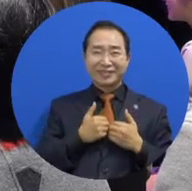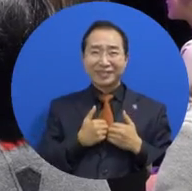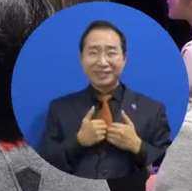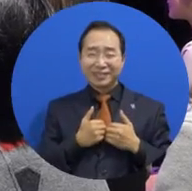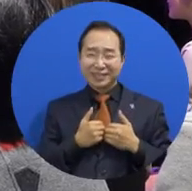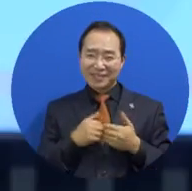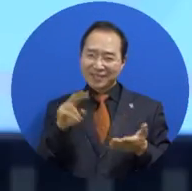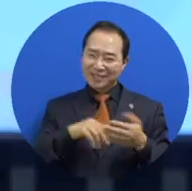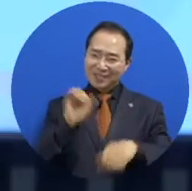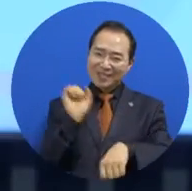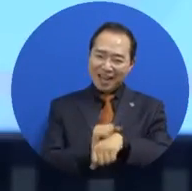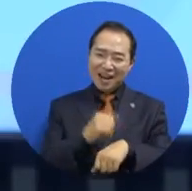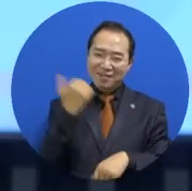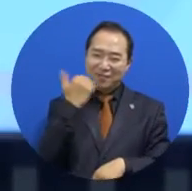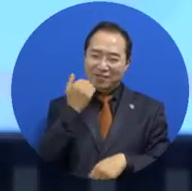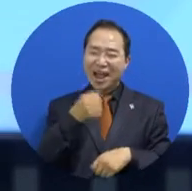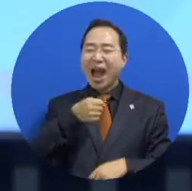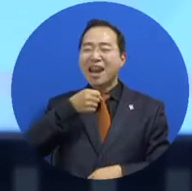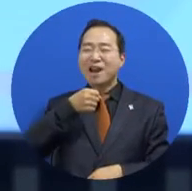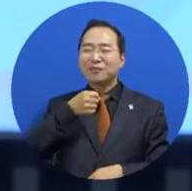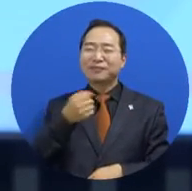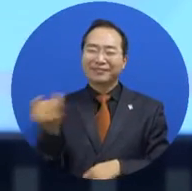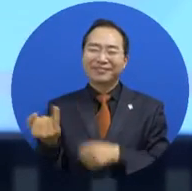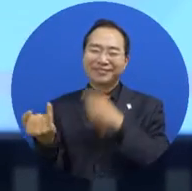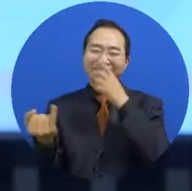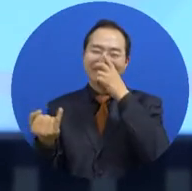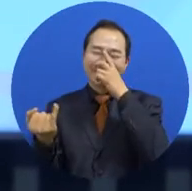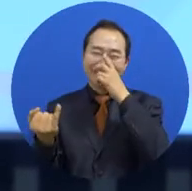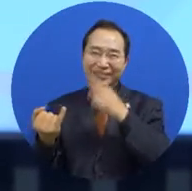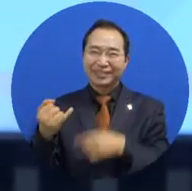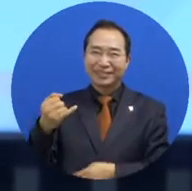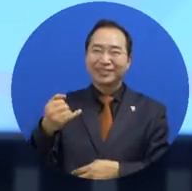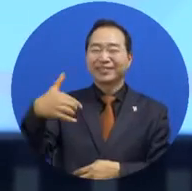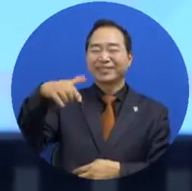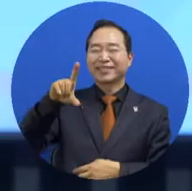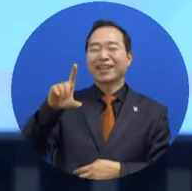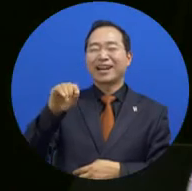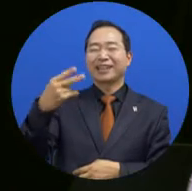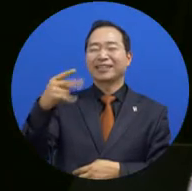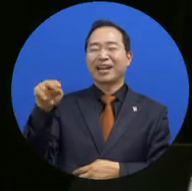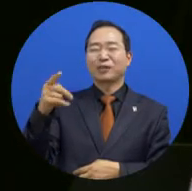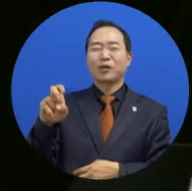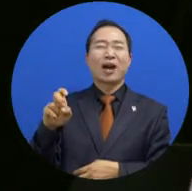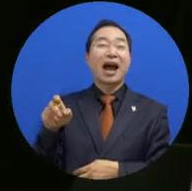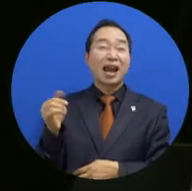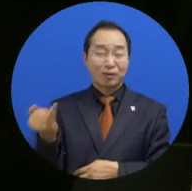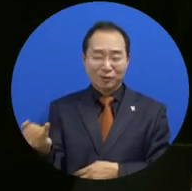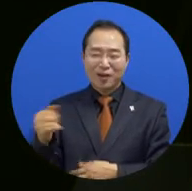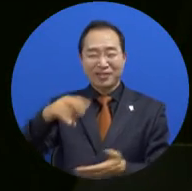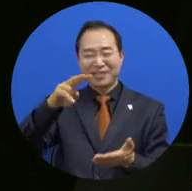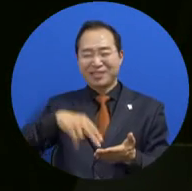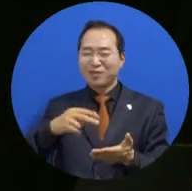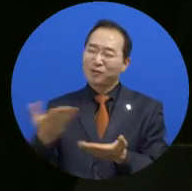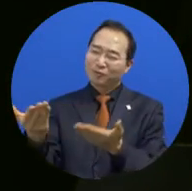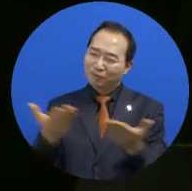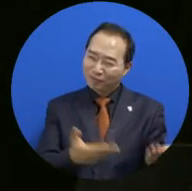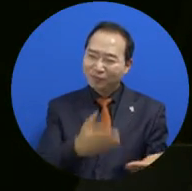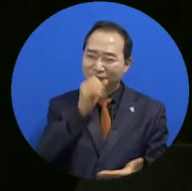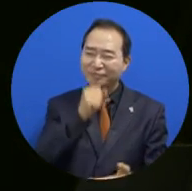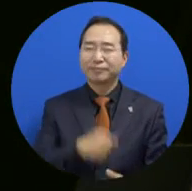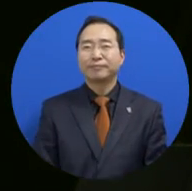해야 더 감동이 클 것 같아서 제가 읽는 것보다 강다솜 아나운서가